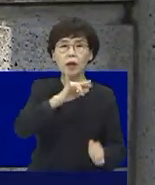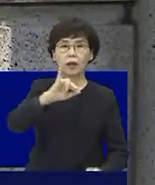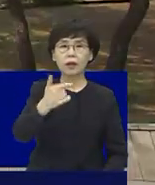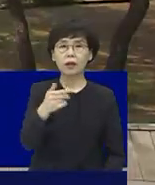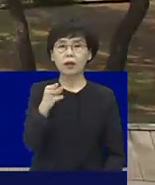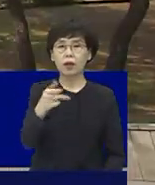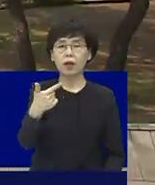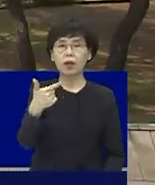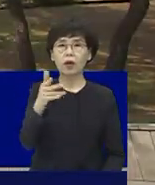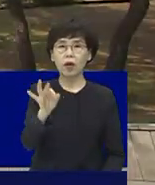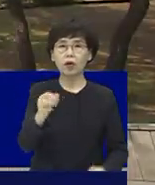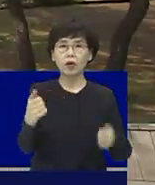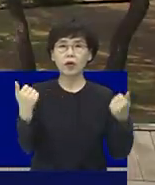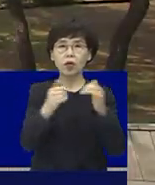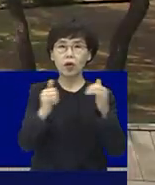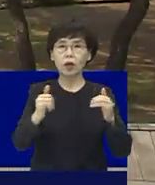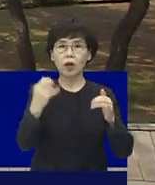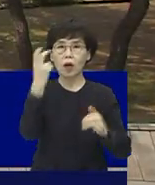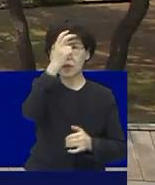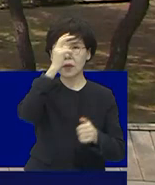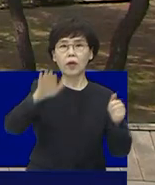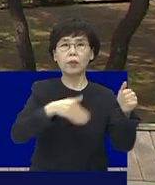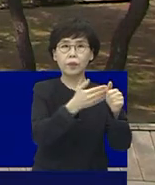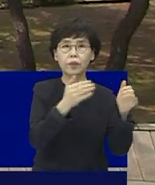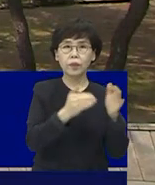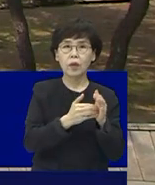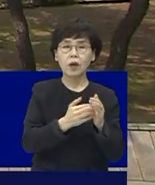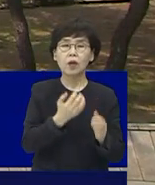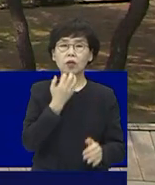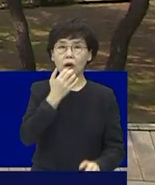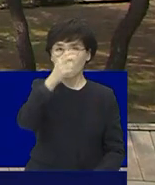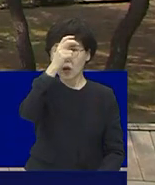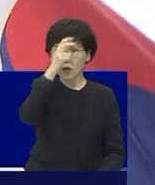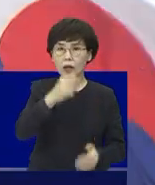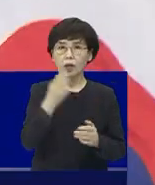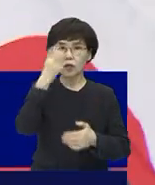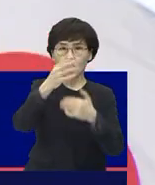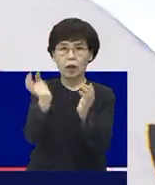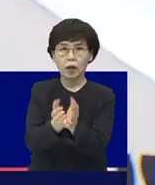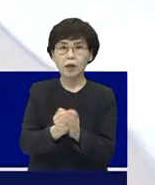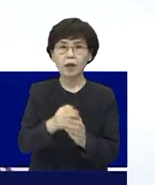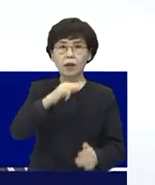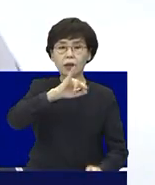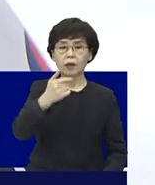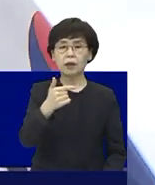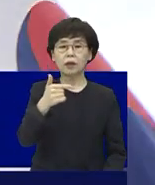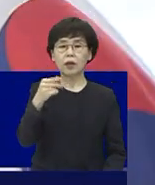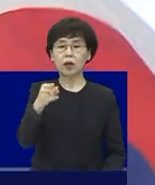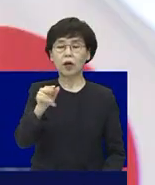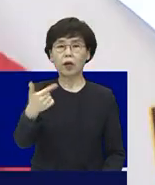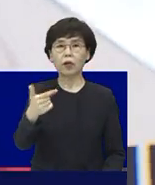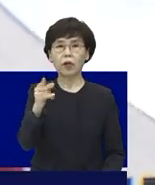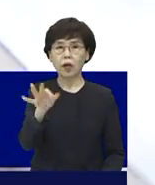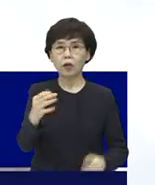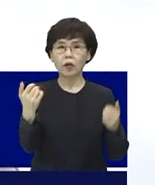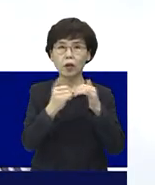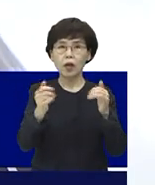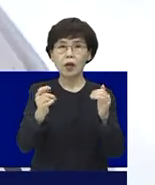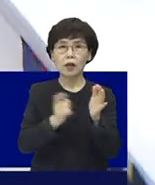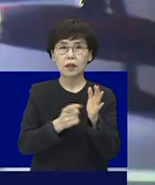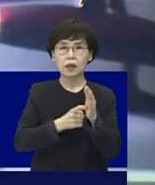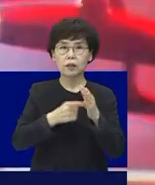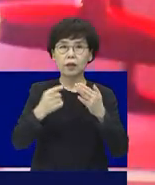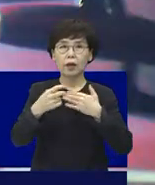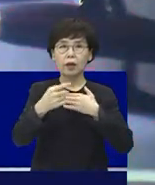신현영 의원이 검찰에 송치됐습니다. 서울경찰청 반부패 공공범죄수사대는 신현영 의원을 응급의료법